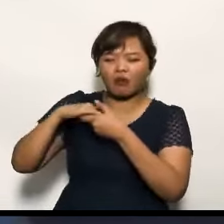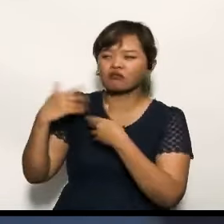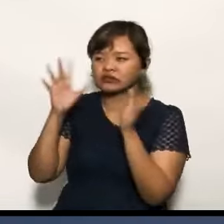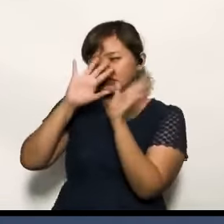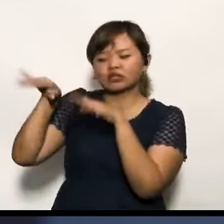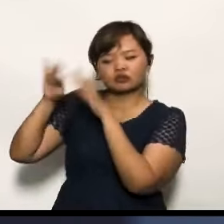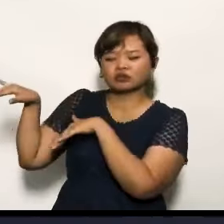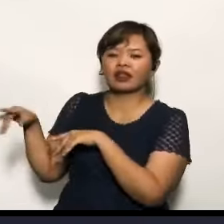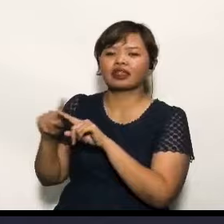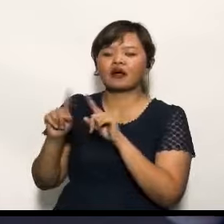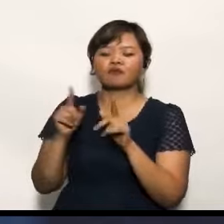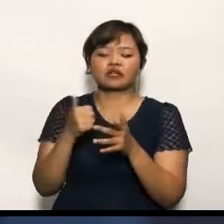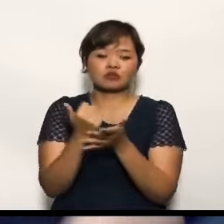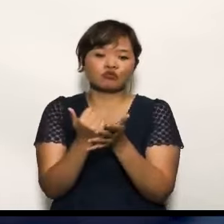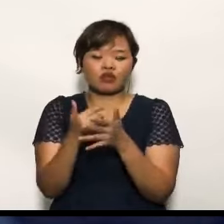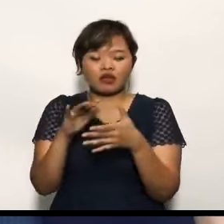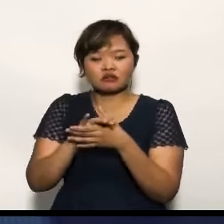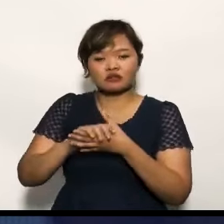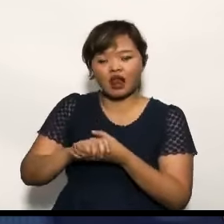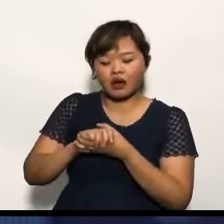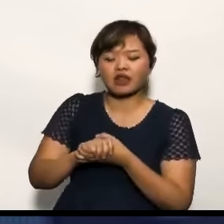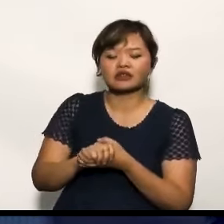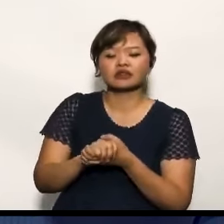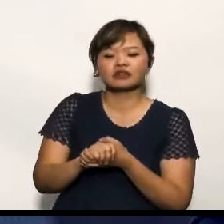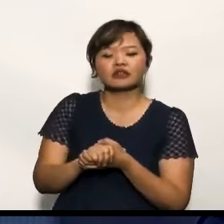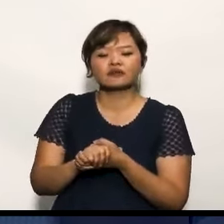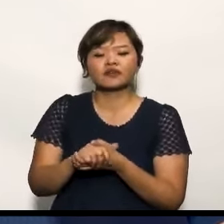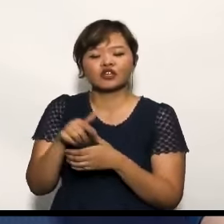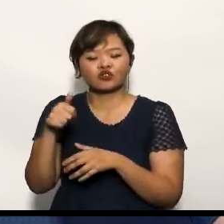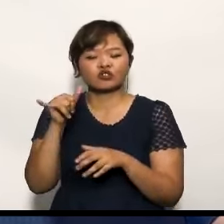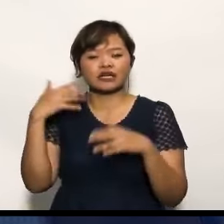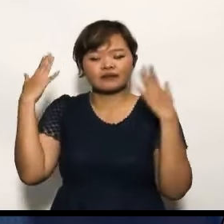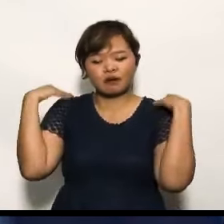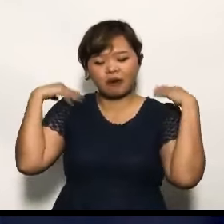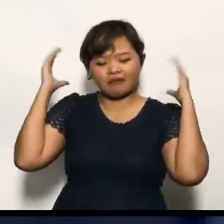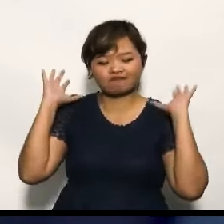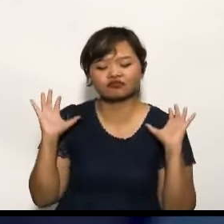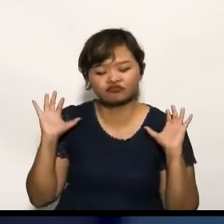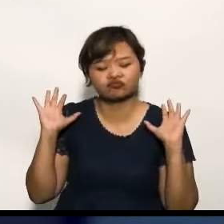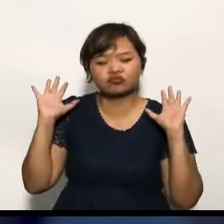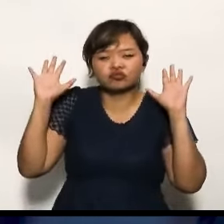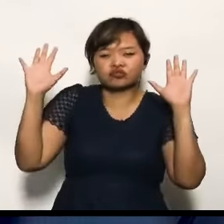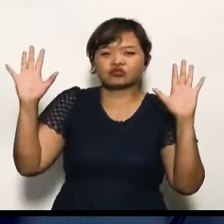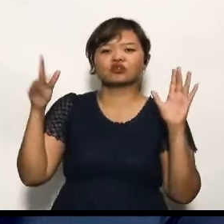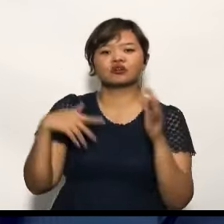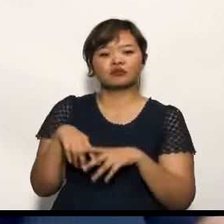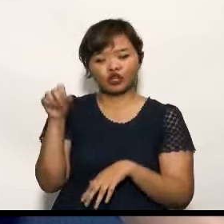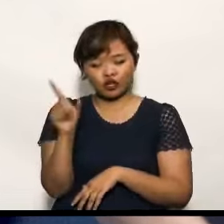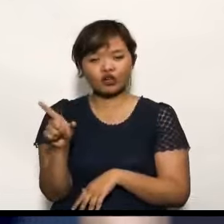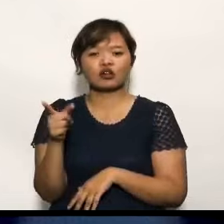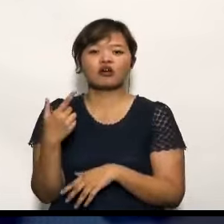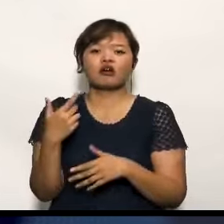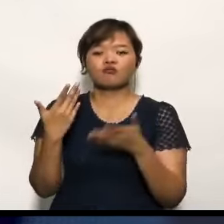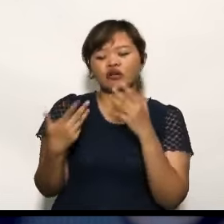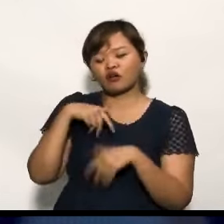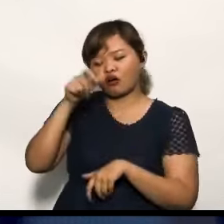gitu. But do you know salaman saudara itu bisa mengangkat beban satu sama lain? People